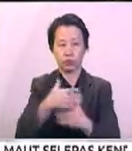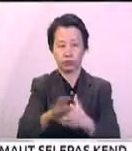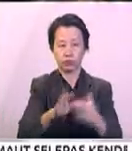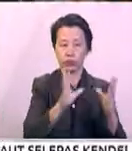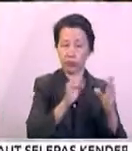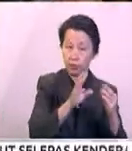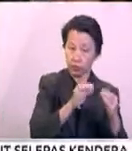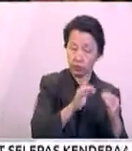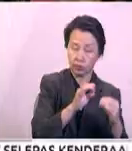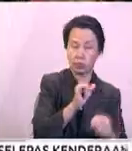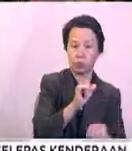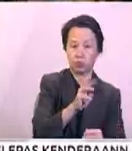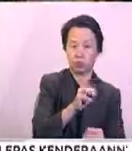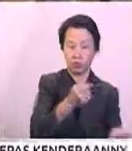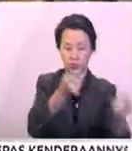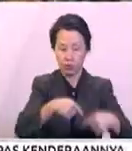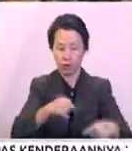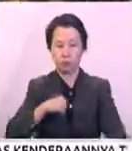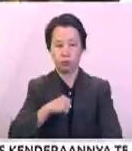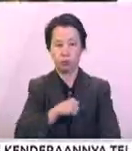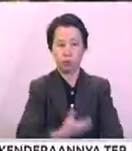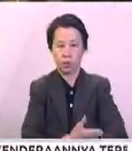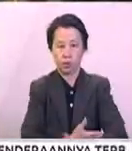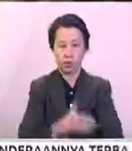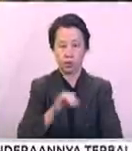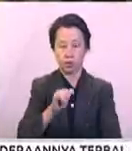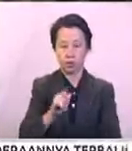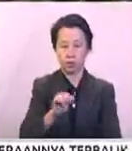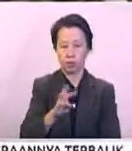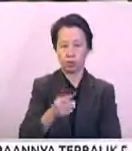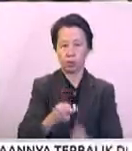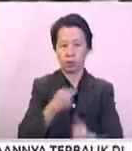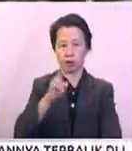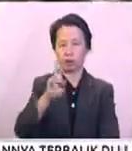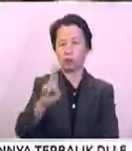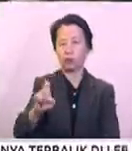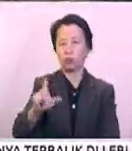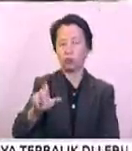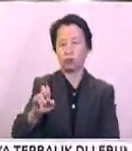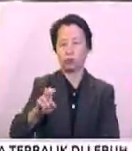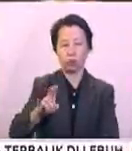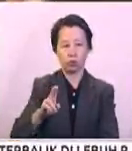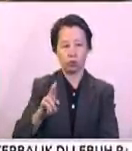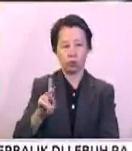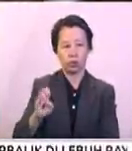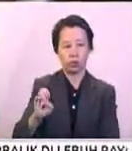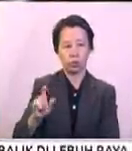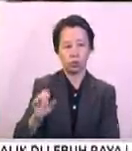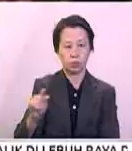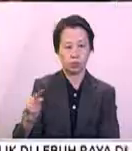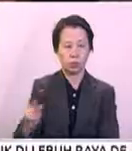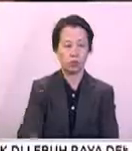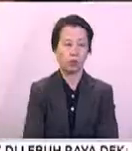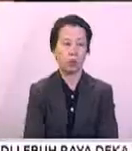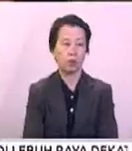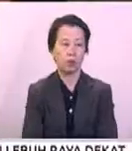AGM tersebut yang dihadiri ahli anak-anak yatim dari Ulu Klang selain penduduk setempat lama